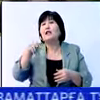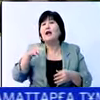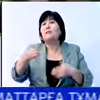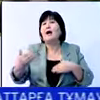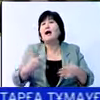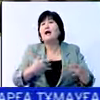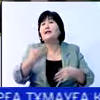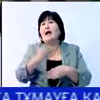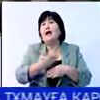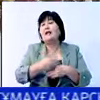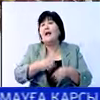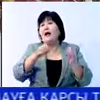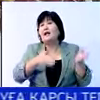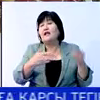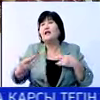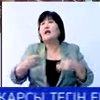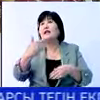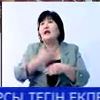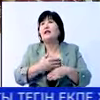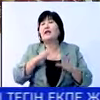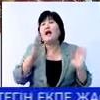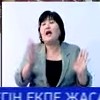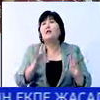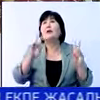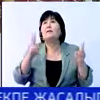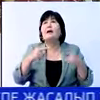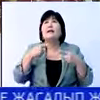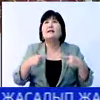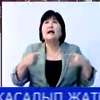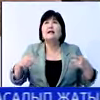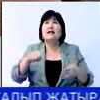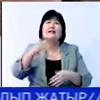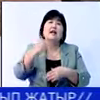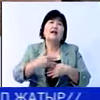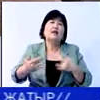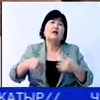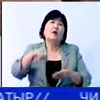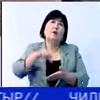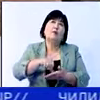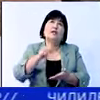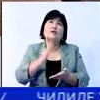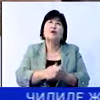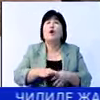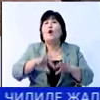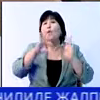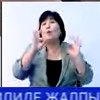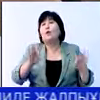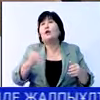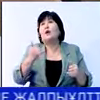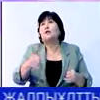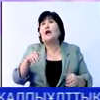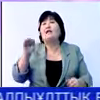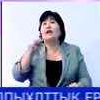ұжымы арнайы шақыртылған. Театр әртістері әнмен биден шашу шашып, түрлі жанрда сахналық қойылымдарды сомдады. Өнер ордасының өкілі